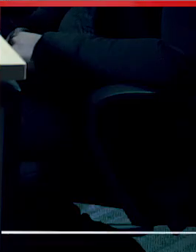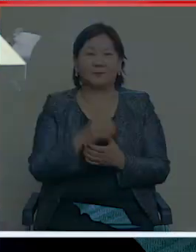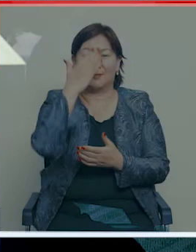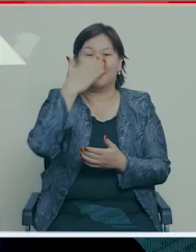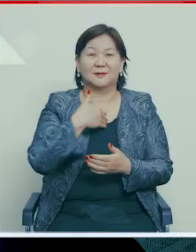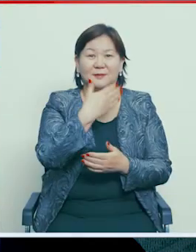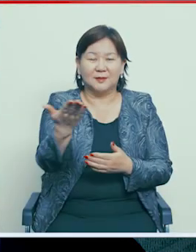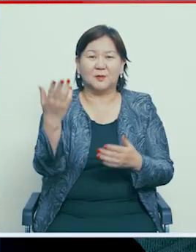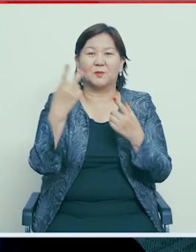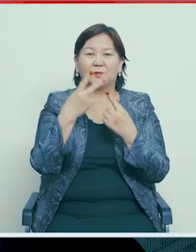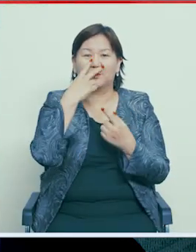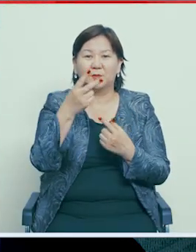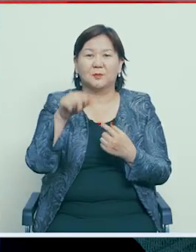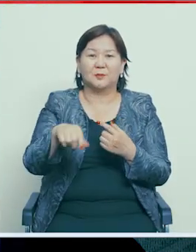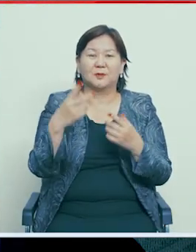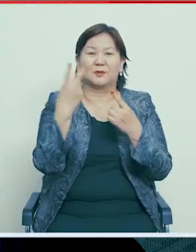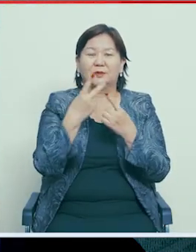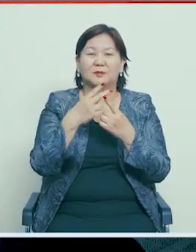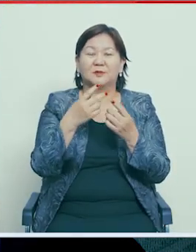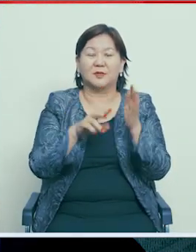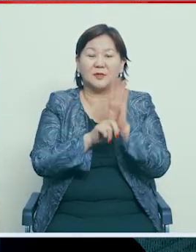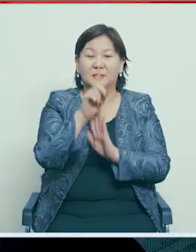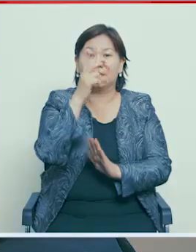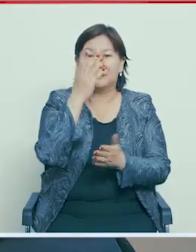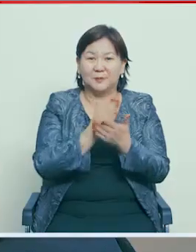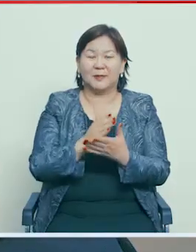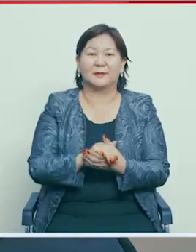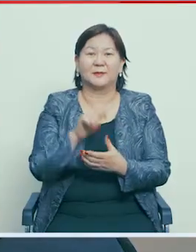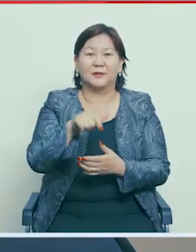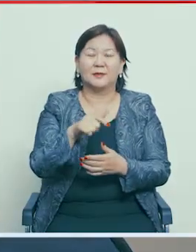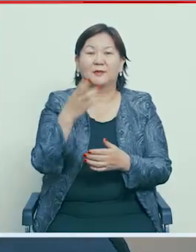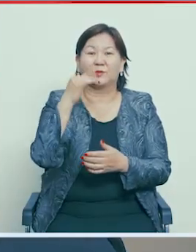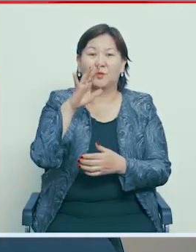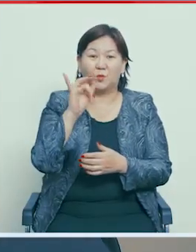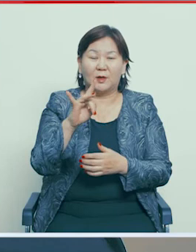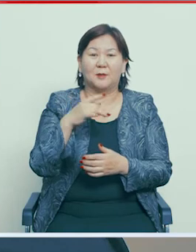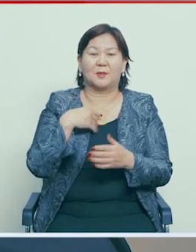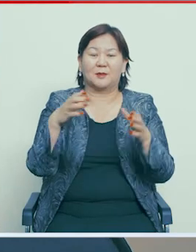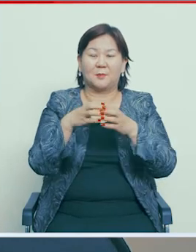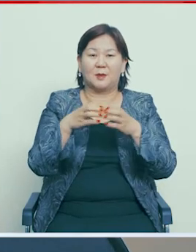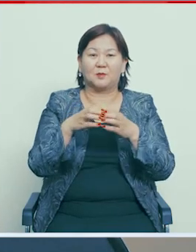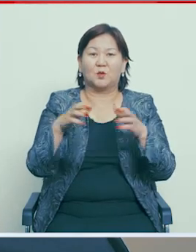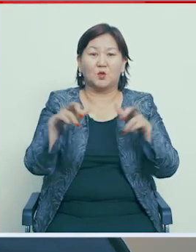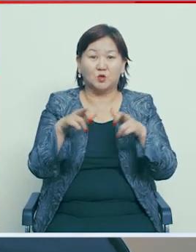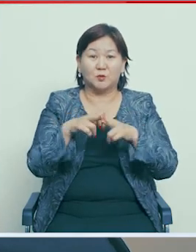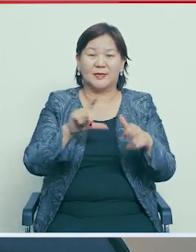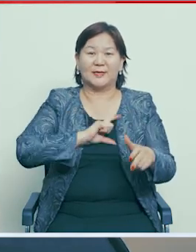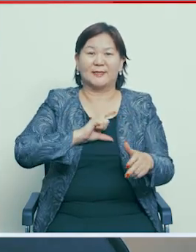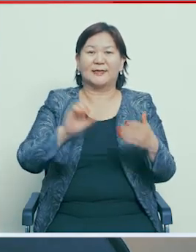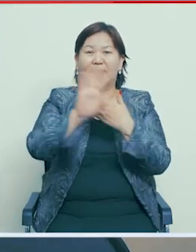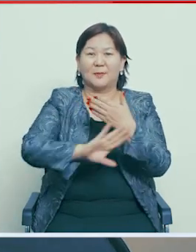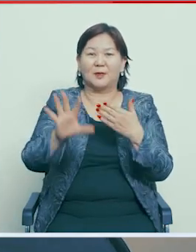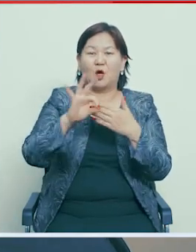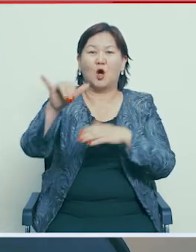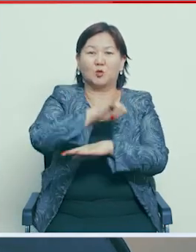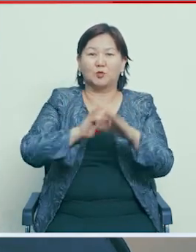За сайн байцгаана уу эрхэм үзэгчдээ. Манай Syndicate нэвтрүүлгийн манай ээлж дугаар эхэлж байна. Энэ дугаараа манай баг хөгжлийн бэрхшээлтэй иргэдийн эрхийн хамгаалах олон улсын